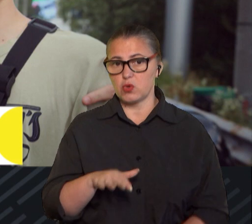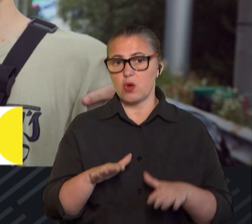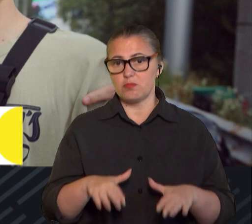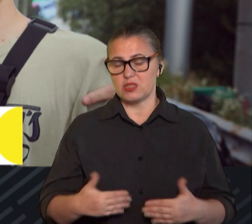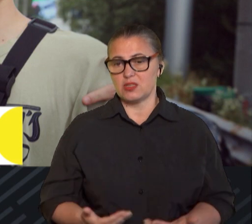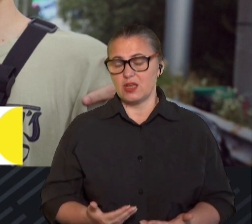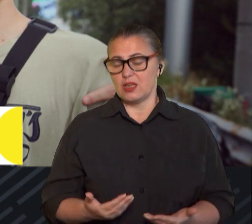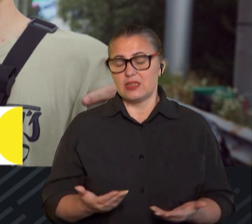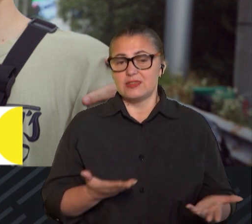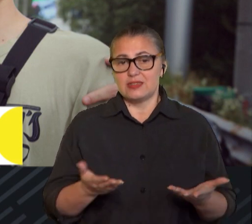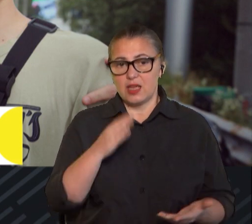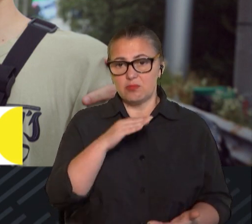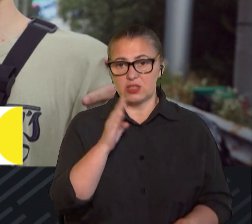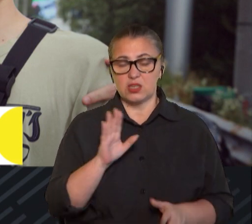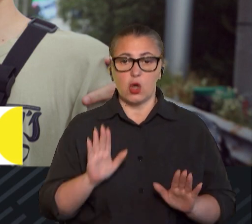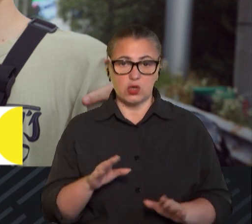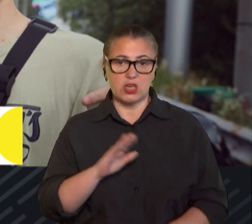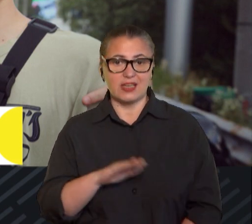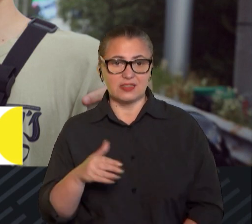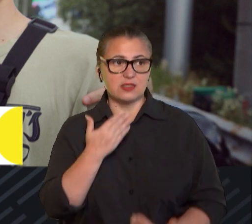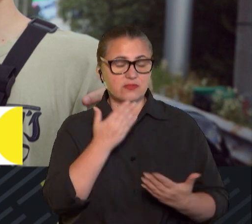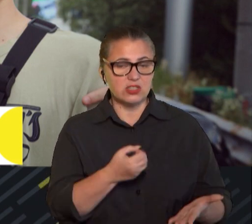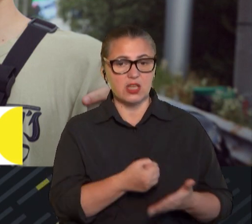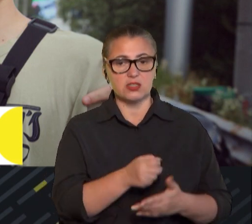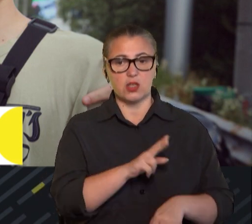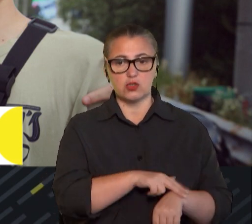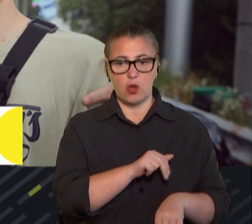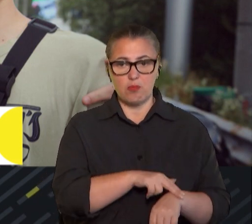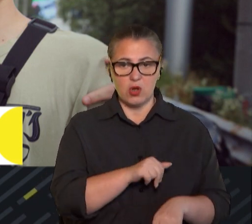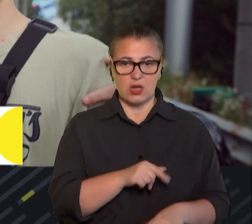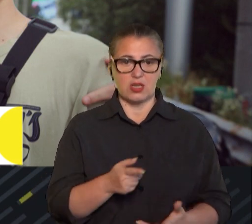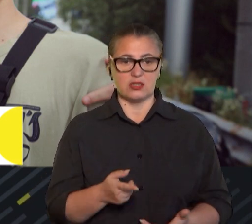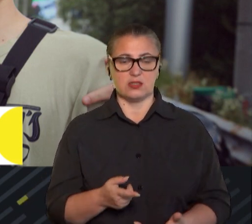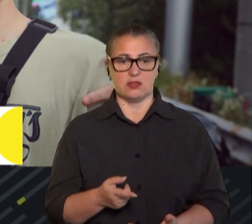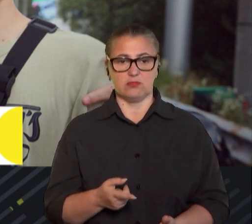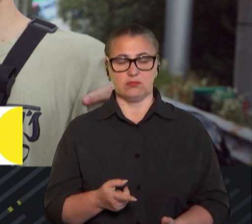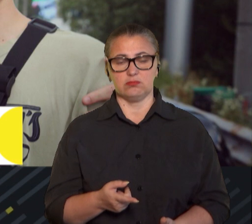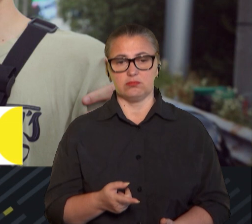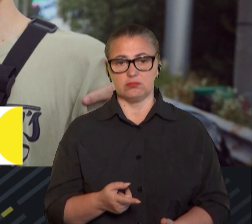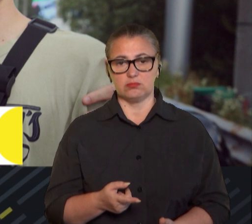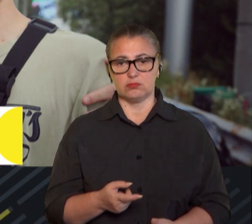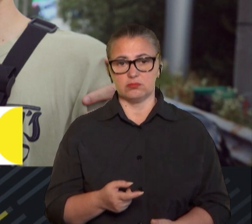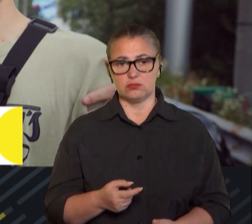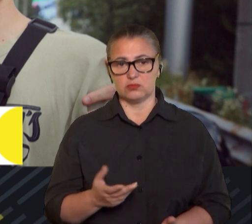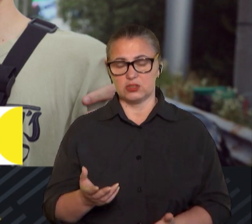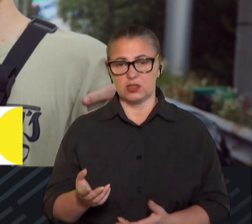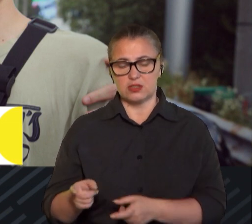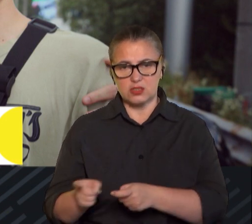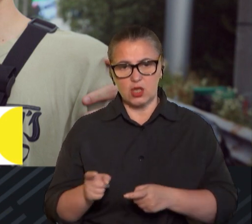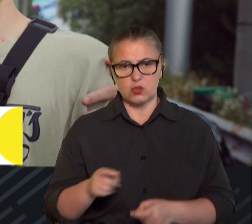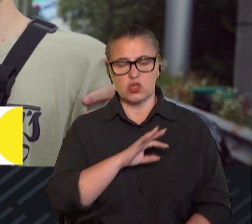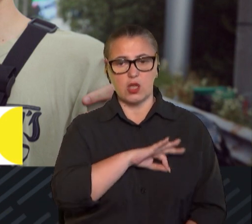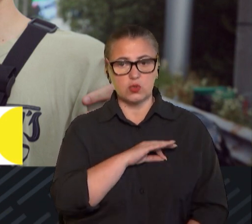знаходження, хоч вони і зверталися до поліції місцевої. Там вони виняли там і правозахисників, проте досі